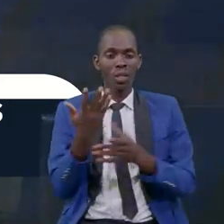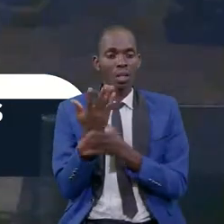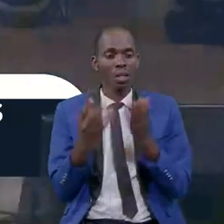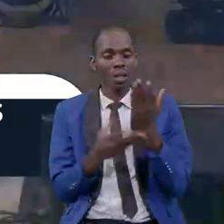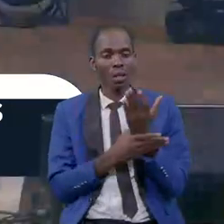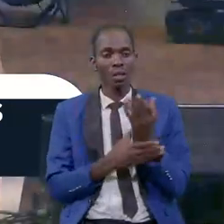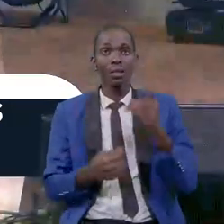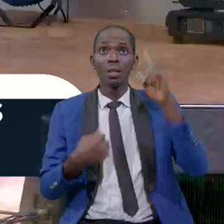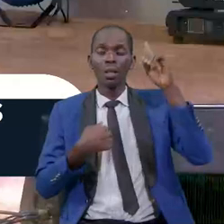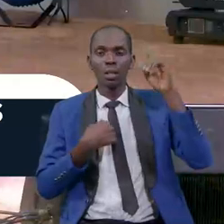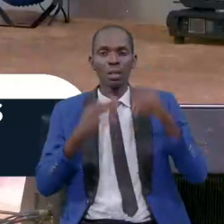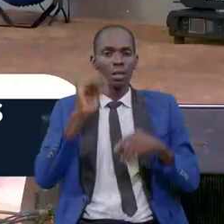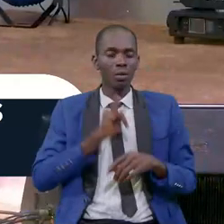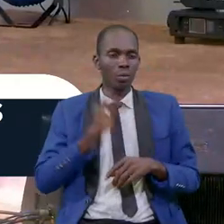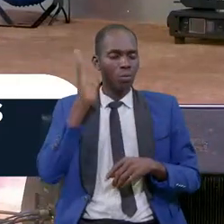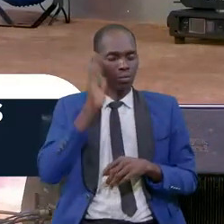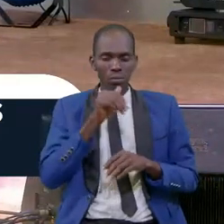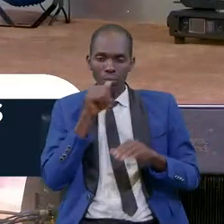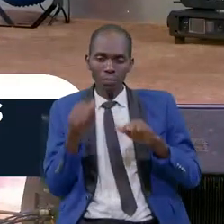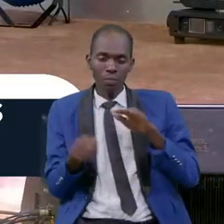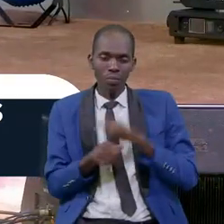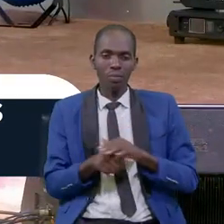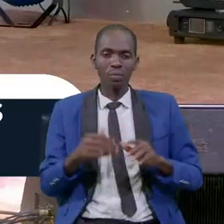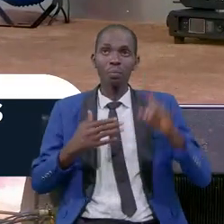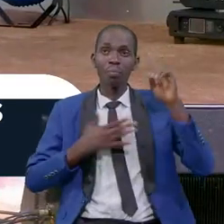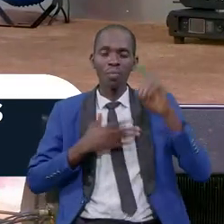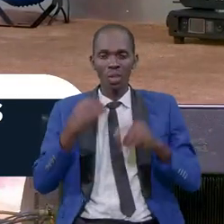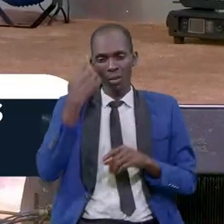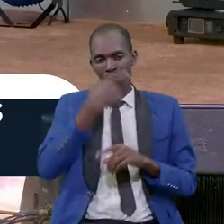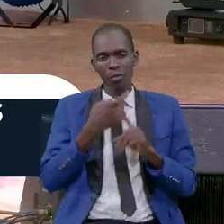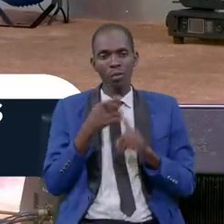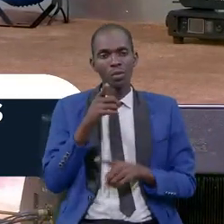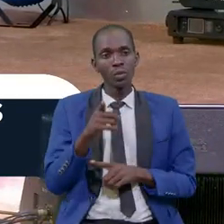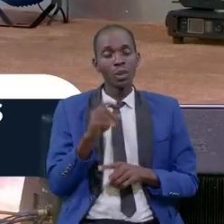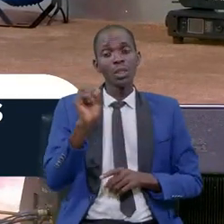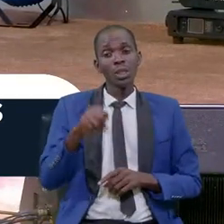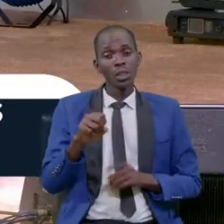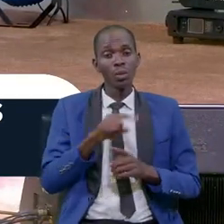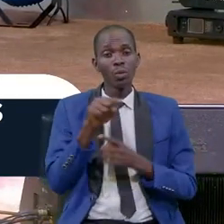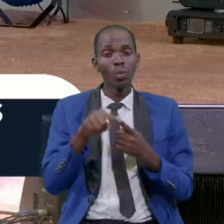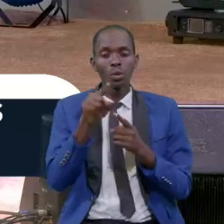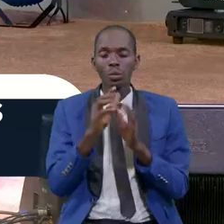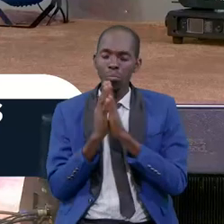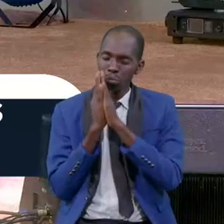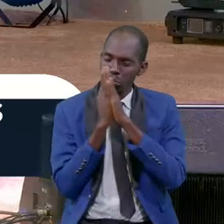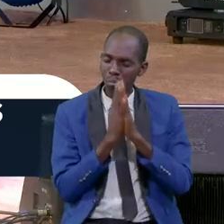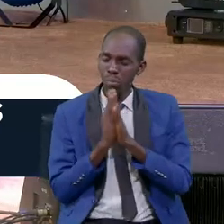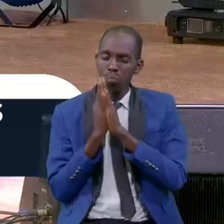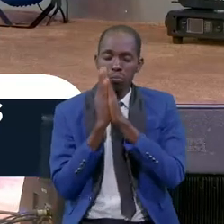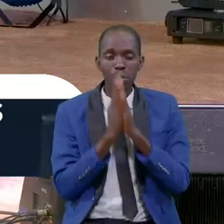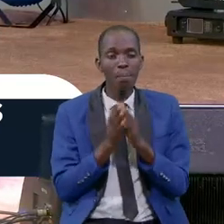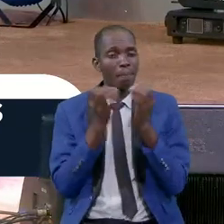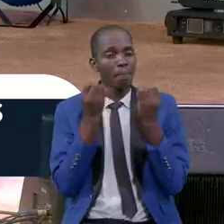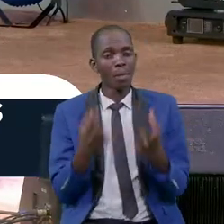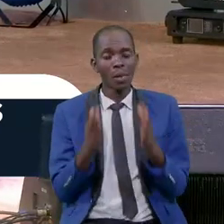je détourne de vous mes yeux. Quand vous multipliez les prières, je